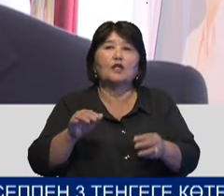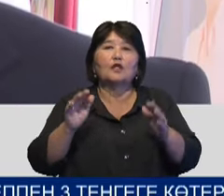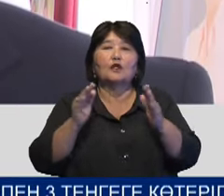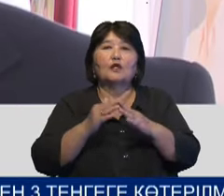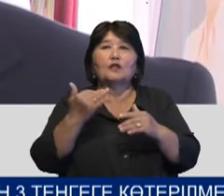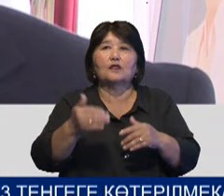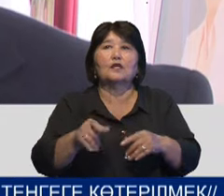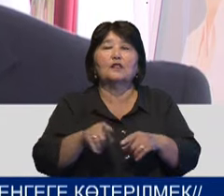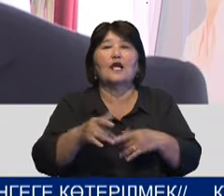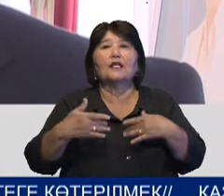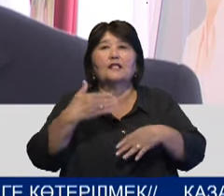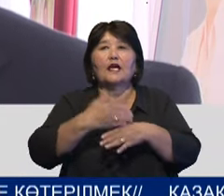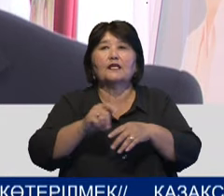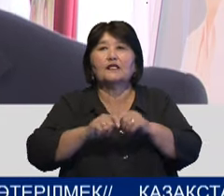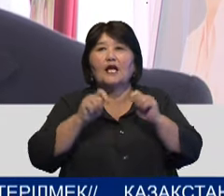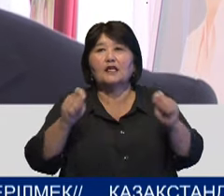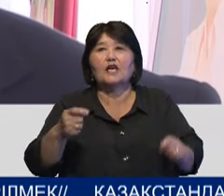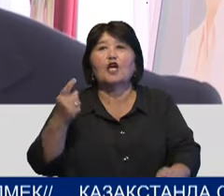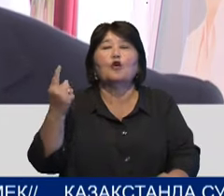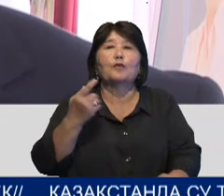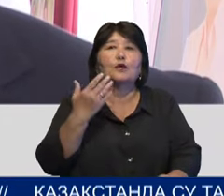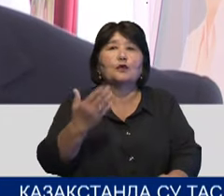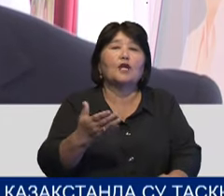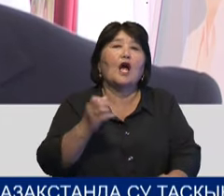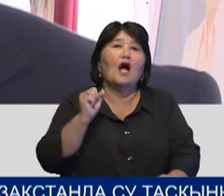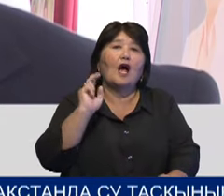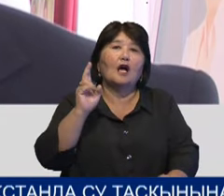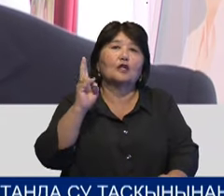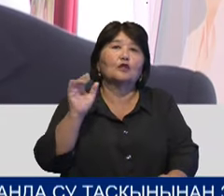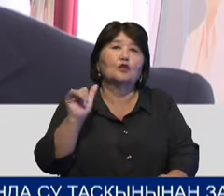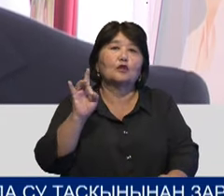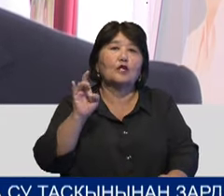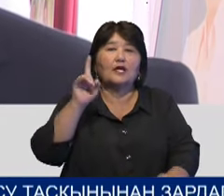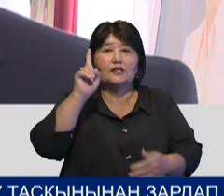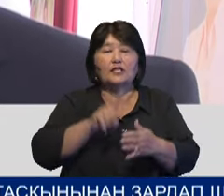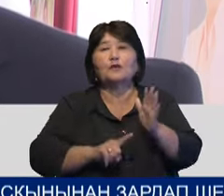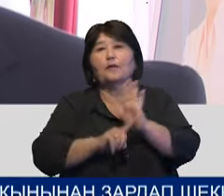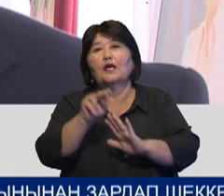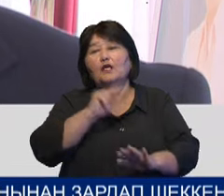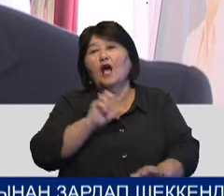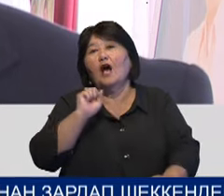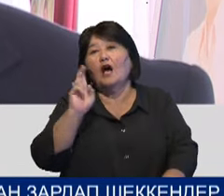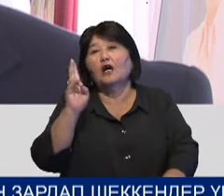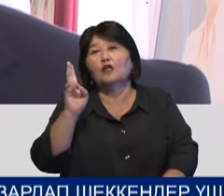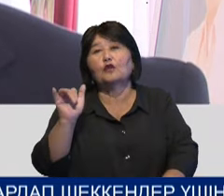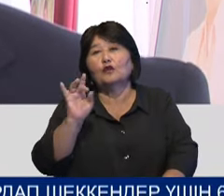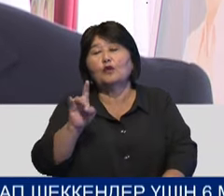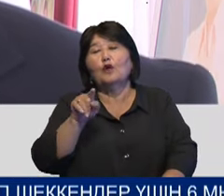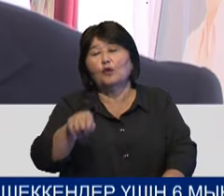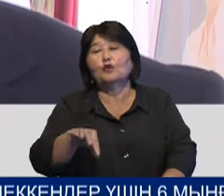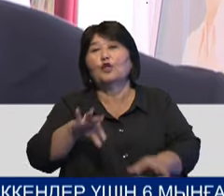атында театрды ашамыз дегенде бірінші осы Арнұрға сеніп басталған жұмыс еді. Сол Арнұр сол